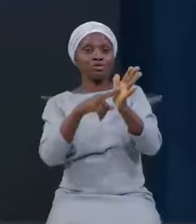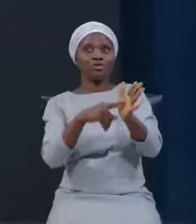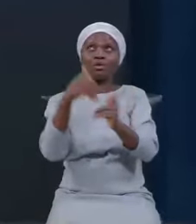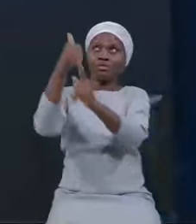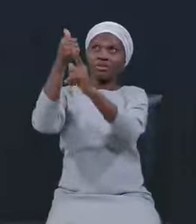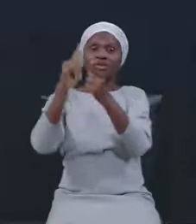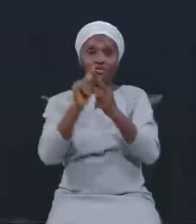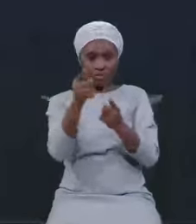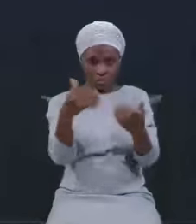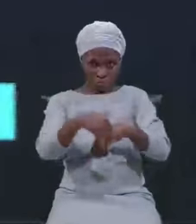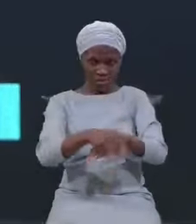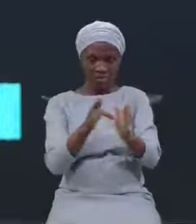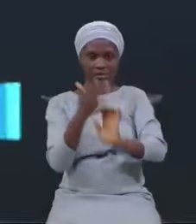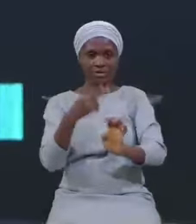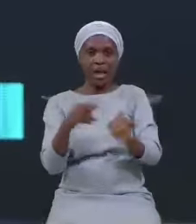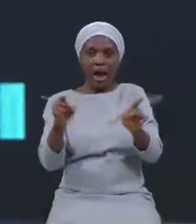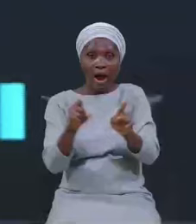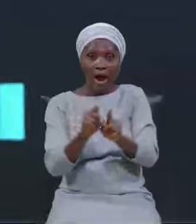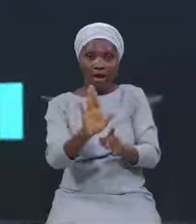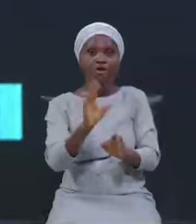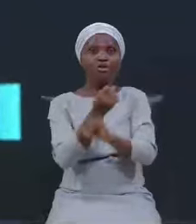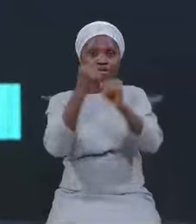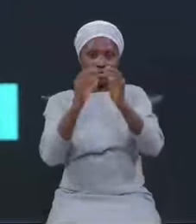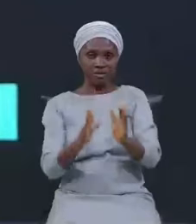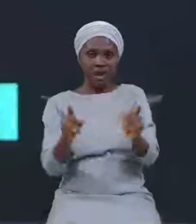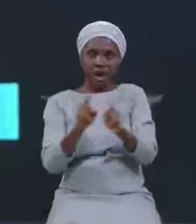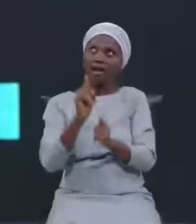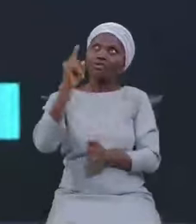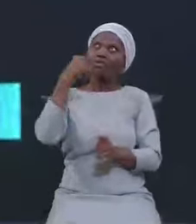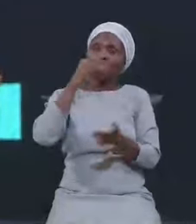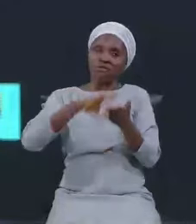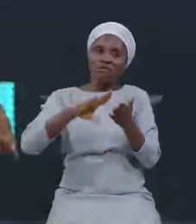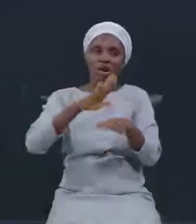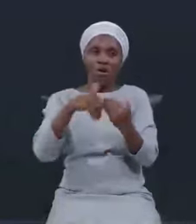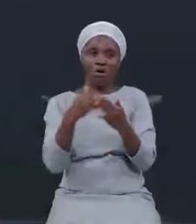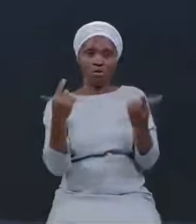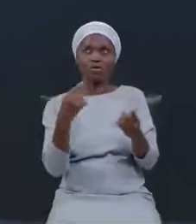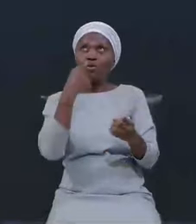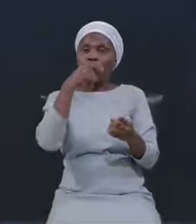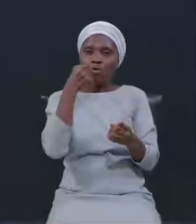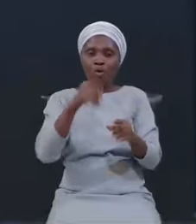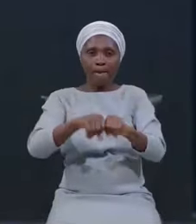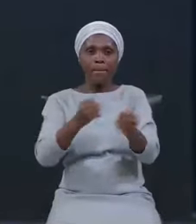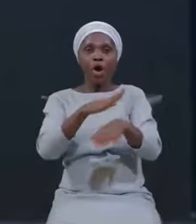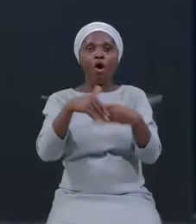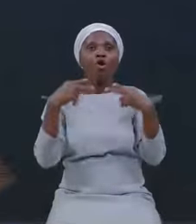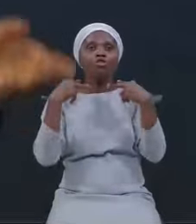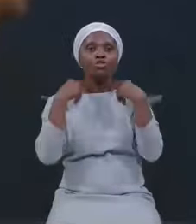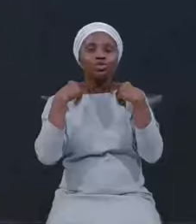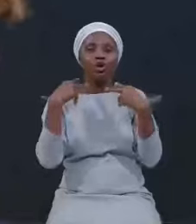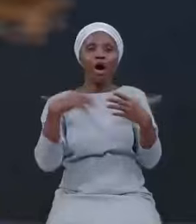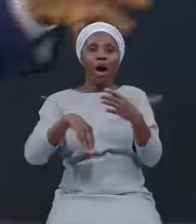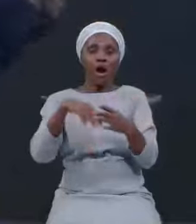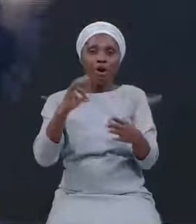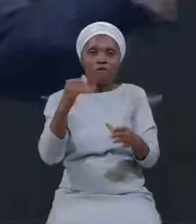celui qui pardonne tout péché, comme celui qui brise tous les jougs de tout péché de ta vie. Il